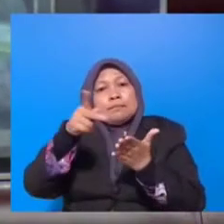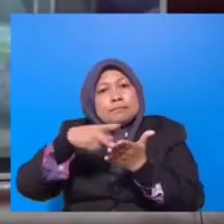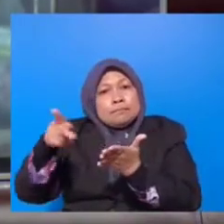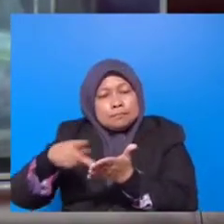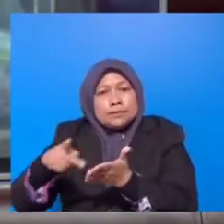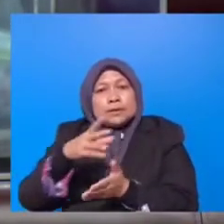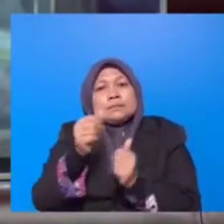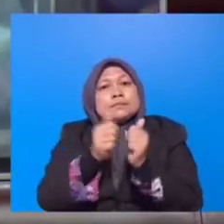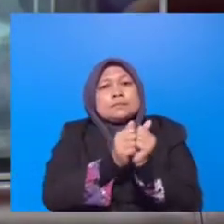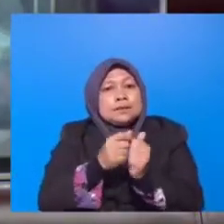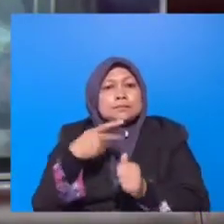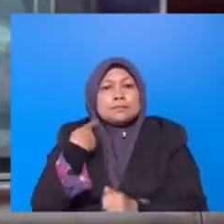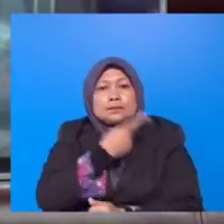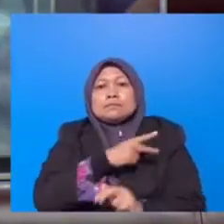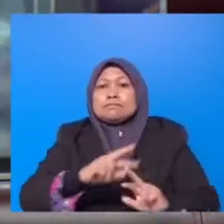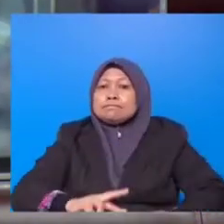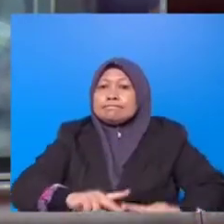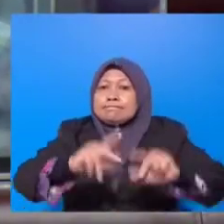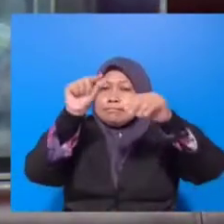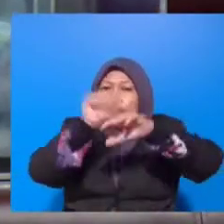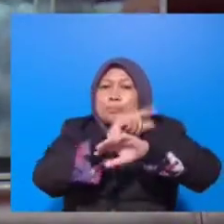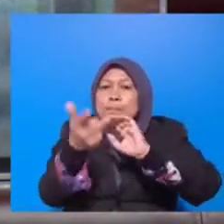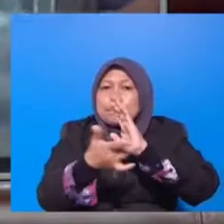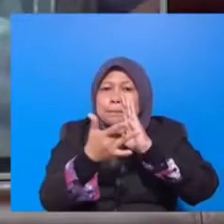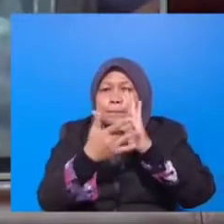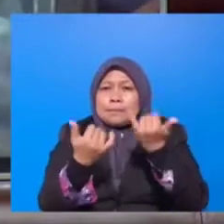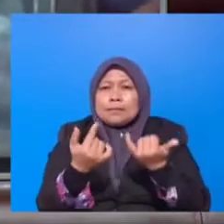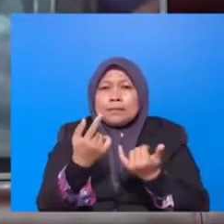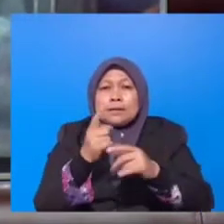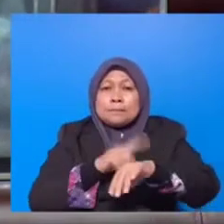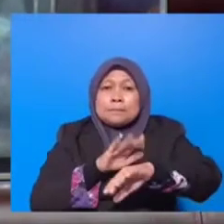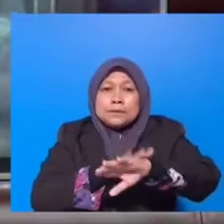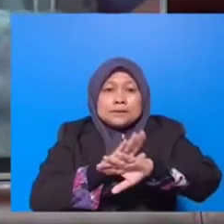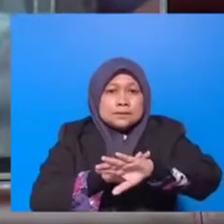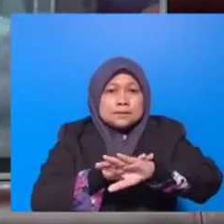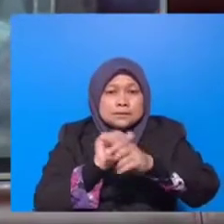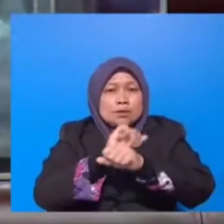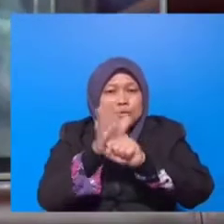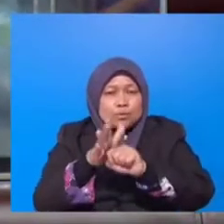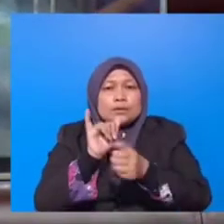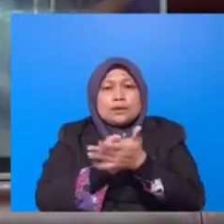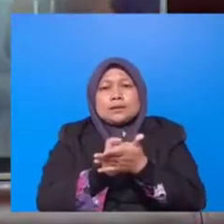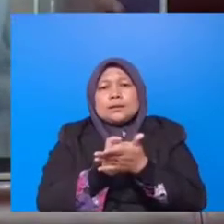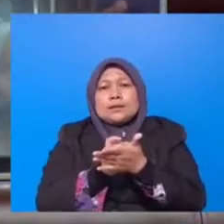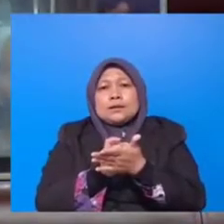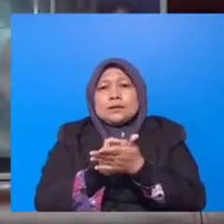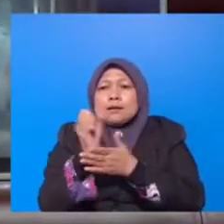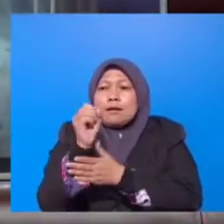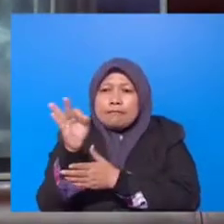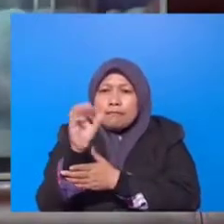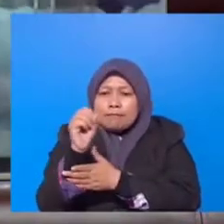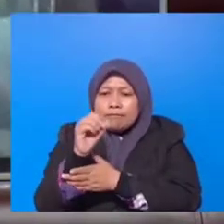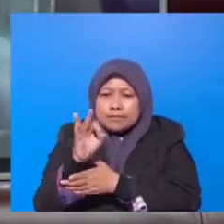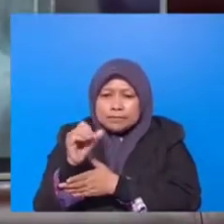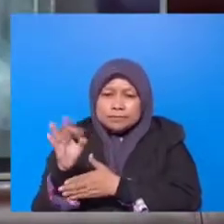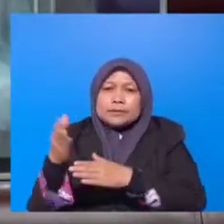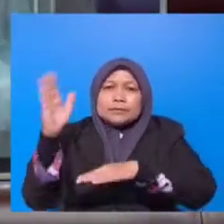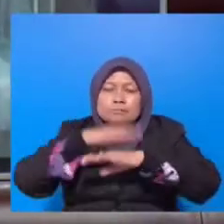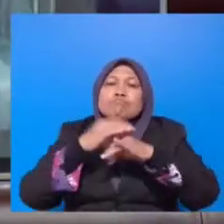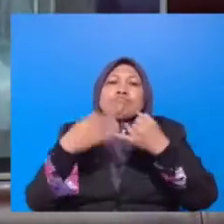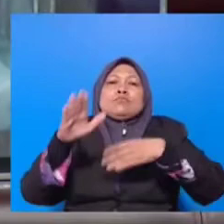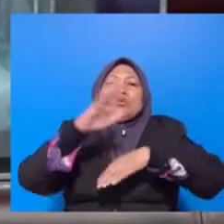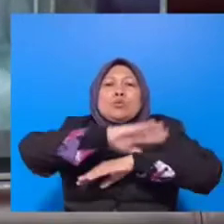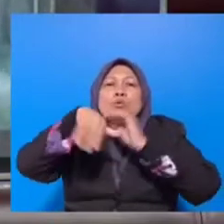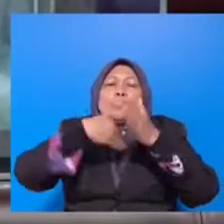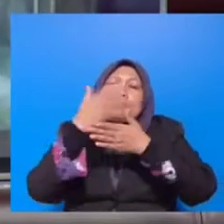pembiayaan bersama kita meningkatkan lagi penggunaan teknologi sebab masa COVID tu yang banyak daripada yang tidak offline dia terus kepada